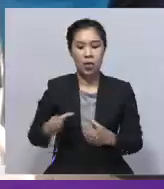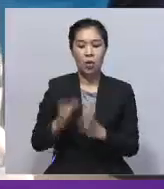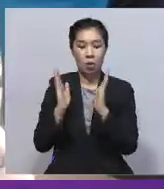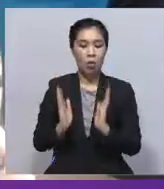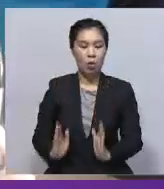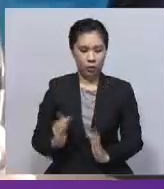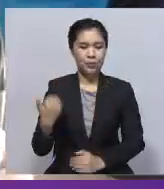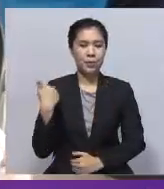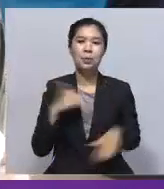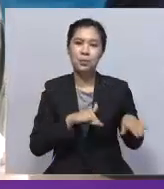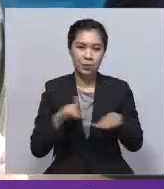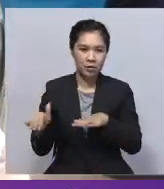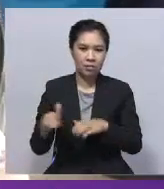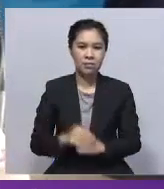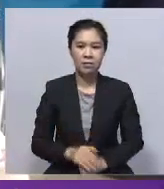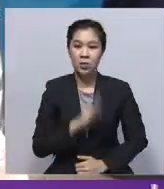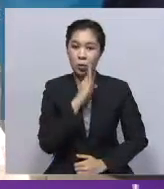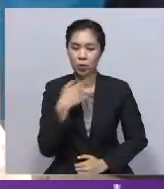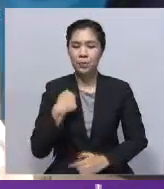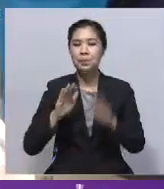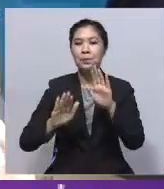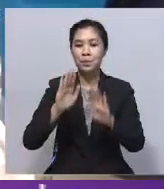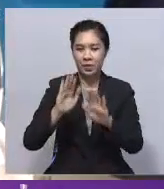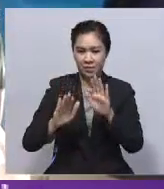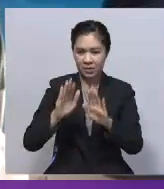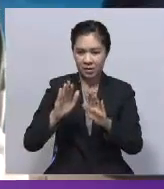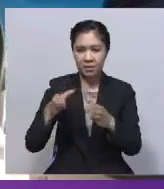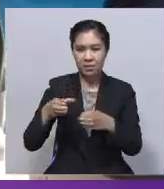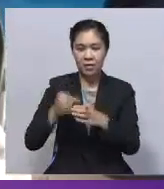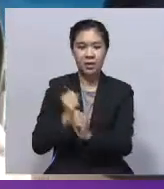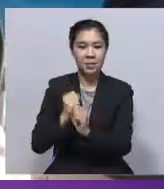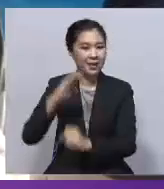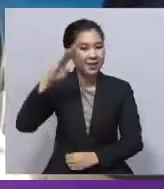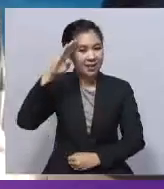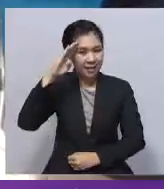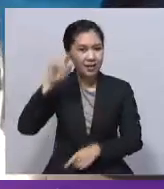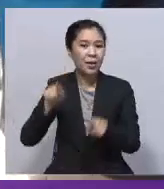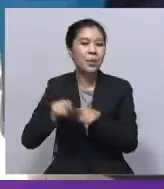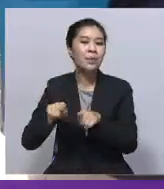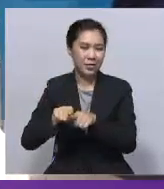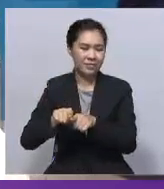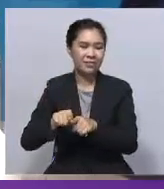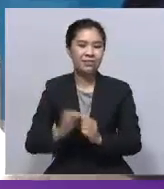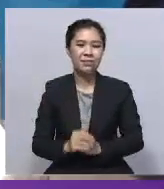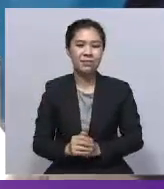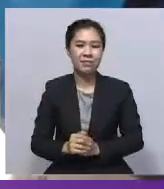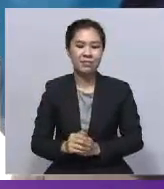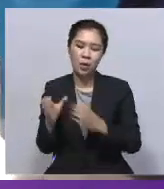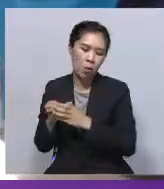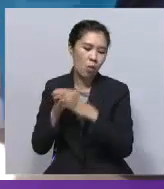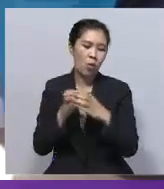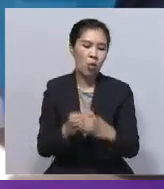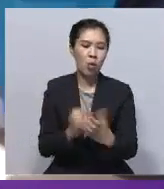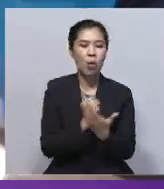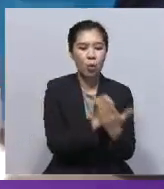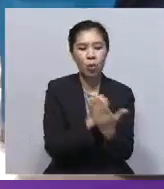พร้อมนะครับถ้าเปรียบเสมือนหน่วยงานทหารก็เราก็เหมือนกันหน่วยหนึ่งนะสามารถที่จะเข้าถึงพี่น้องประช